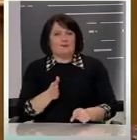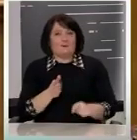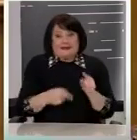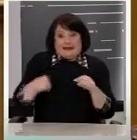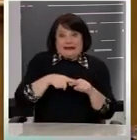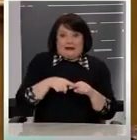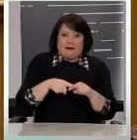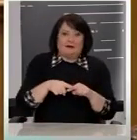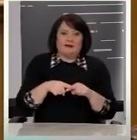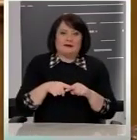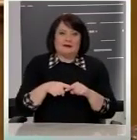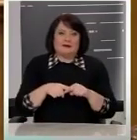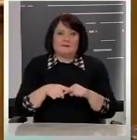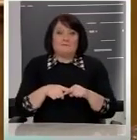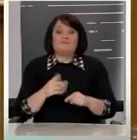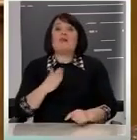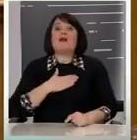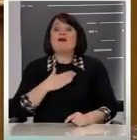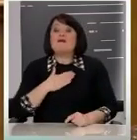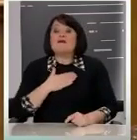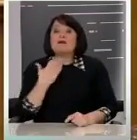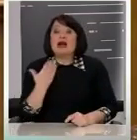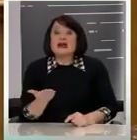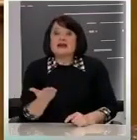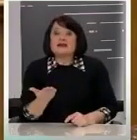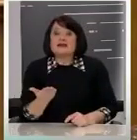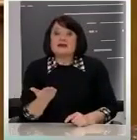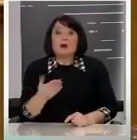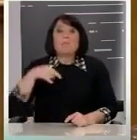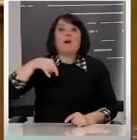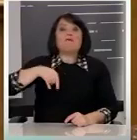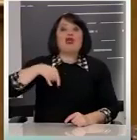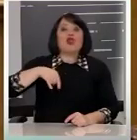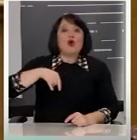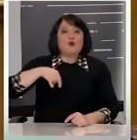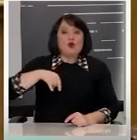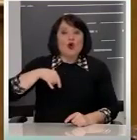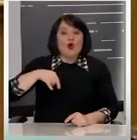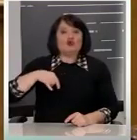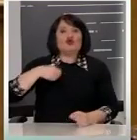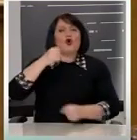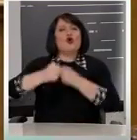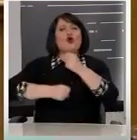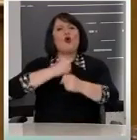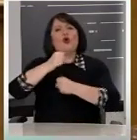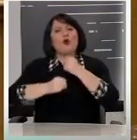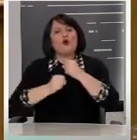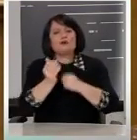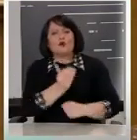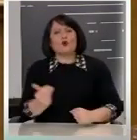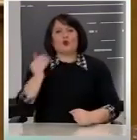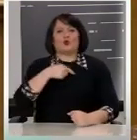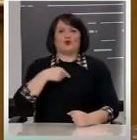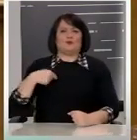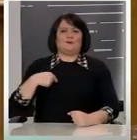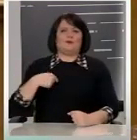προσθέσω κάτι, ένα μεγάλο ευχαριστώ στον κύριο Στέλιο Παπαδόπουλο, που ήταν όλα αυτά τα χρόνια ο επικεφαλής του